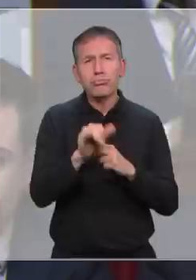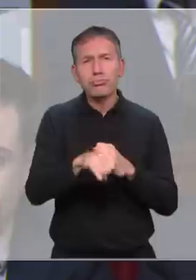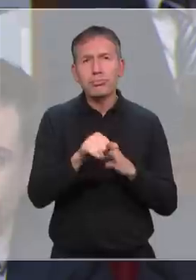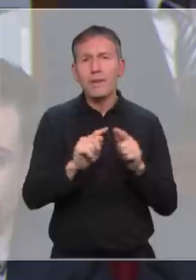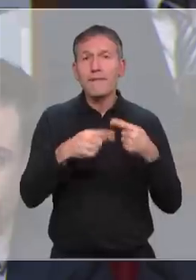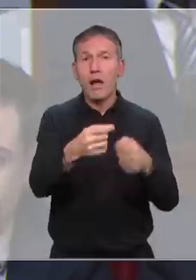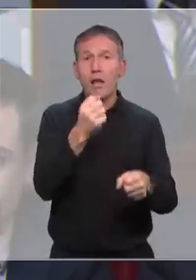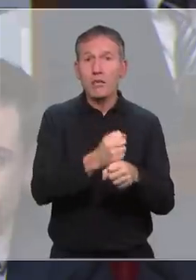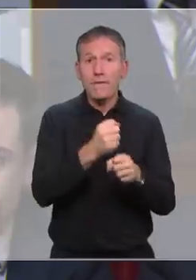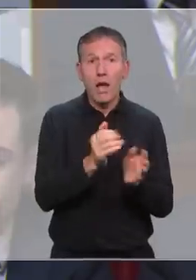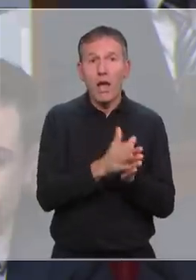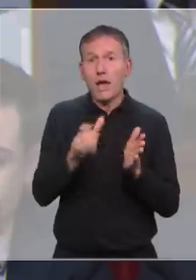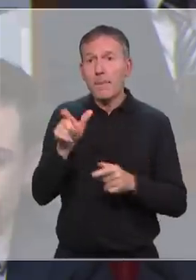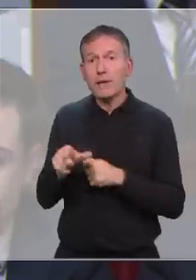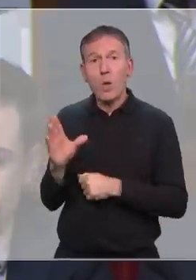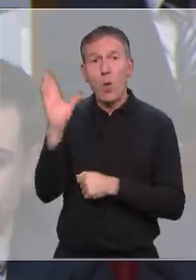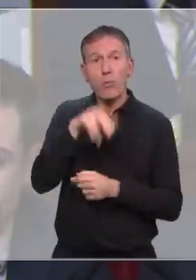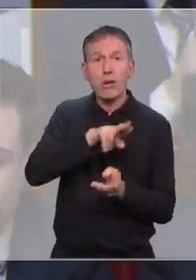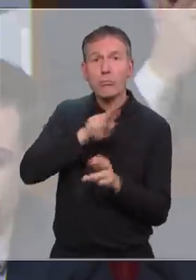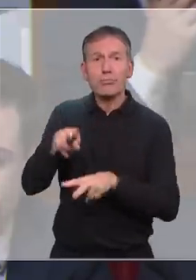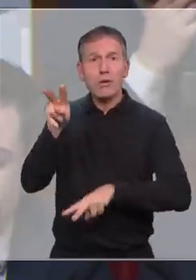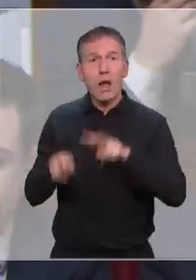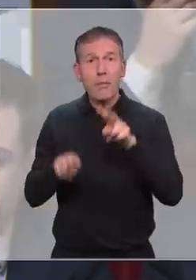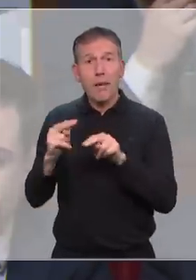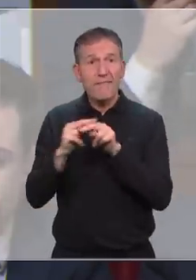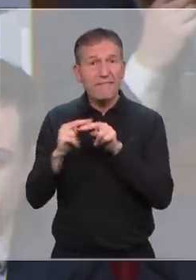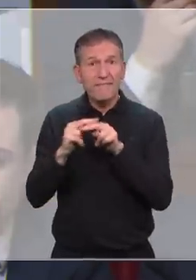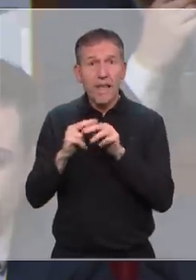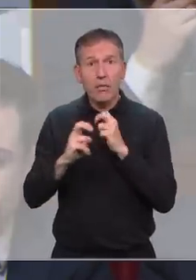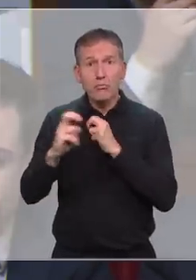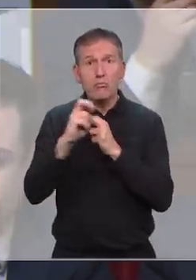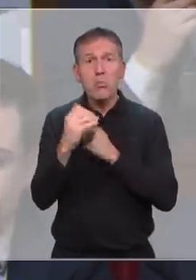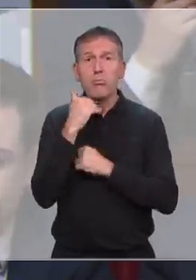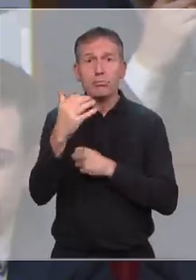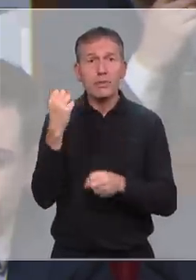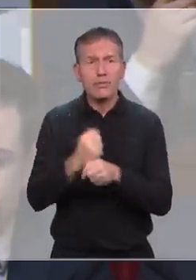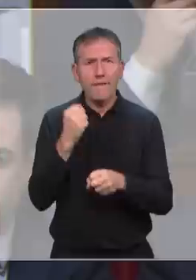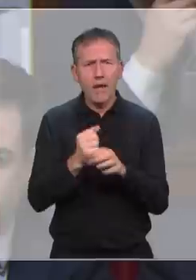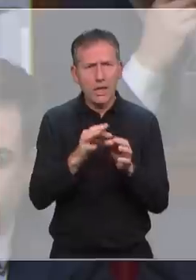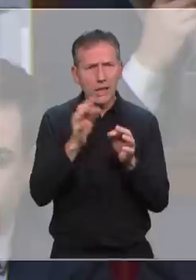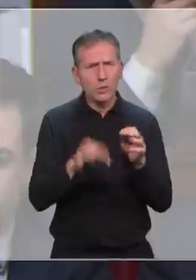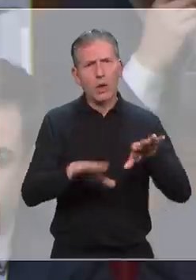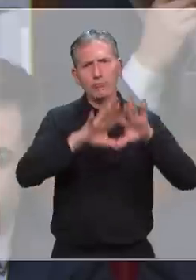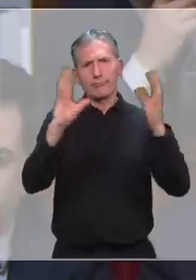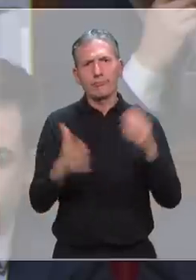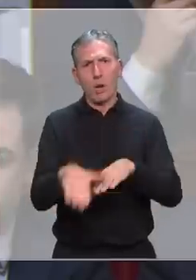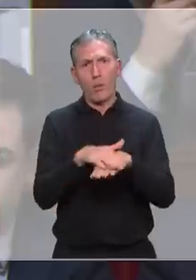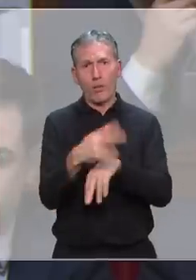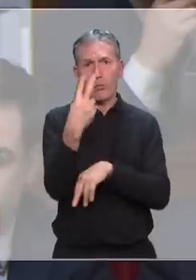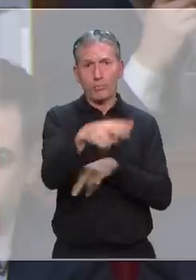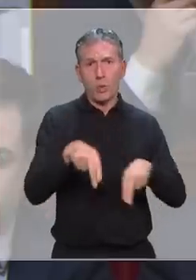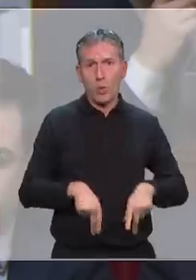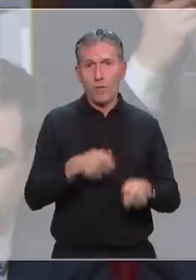pour aller travailler et les oubliés de la France rurale qui ne peuvent tout simplement plus aller travailler, la politique de transport du gouvernement continue